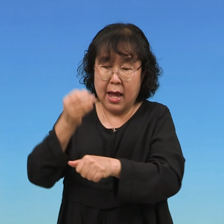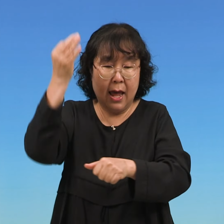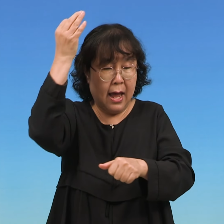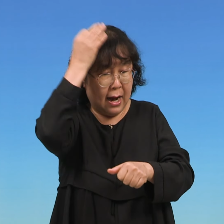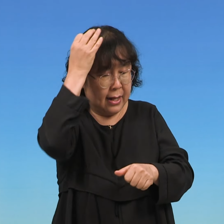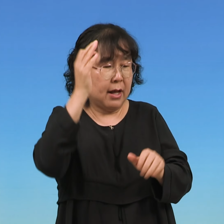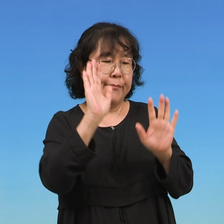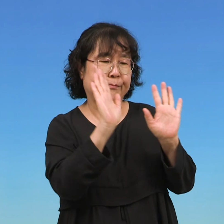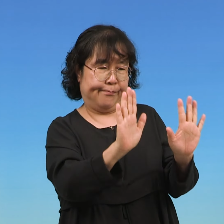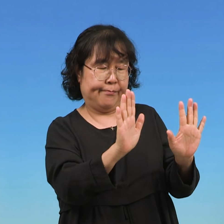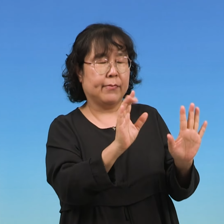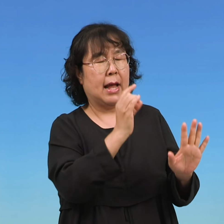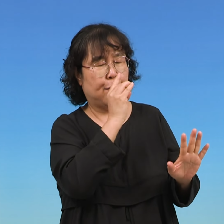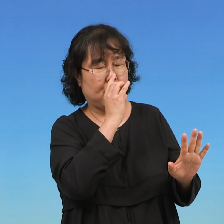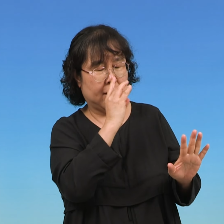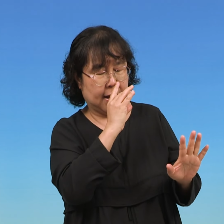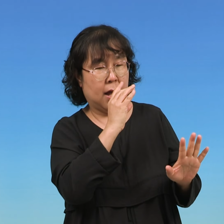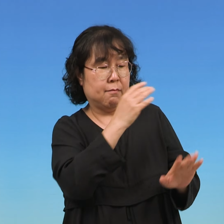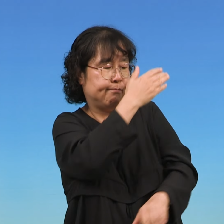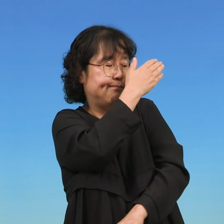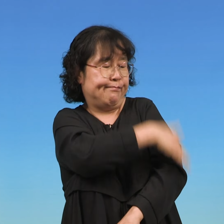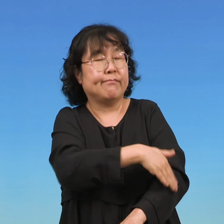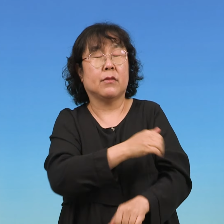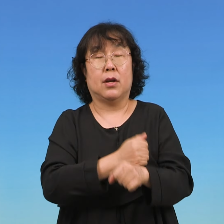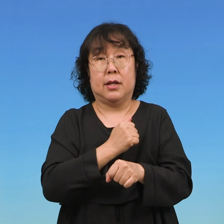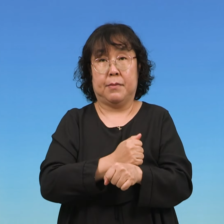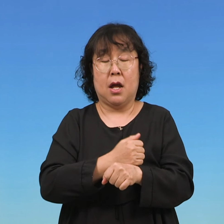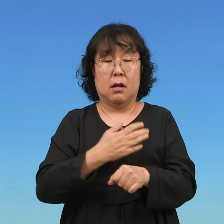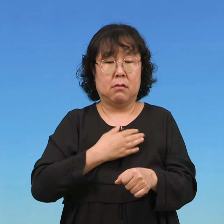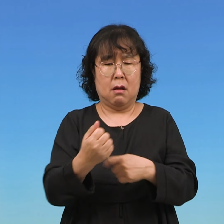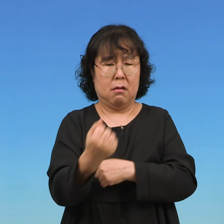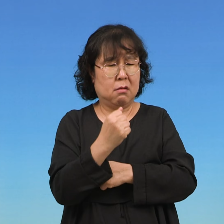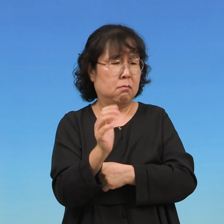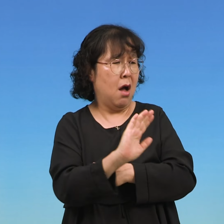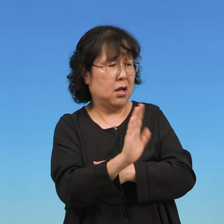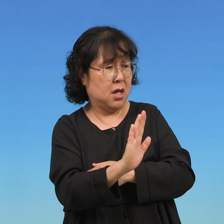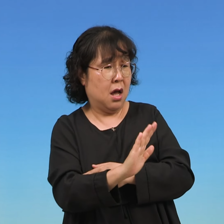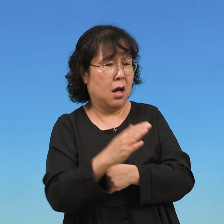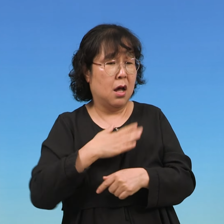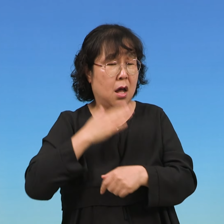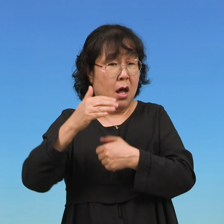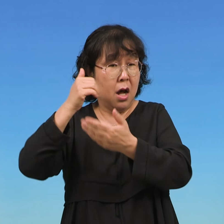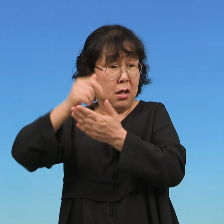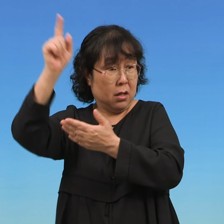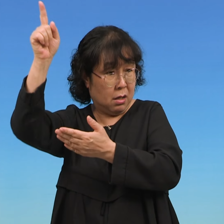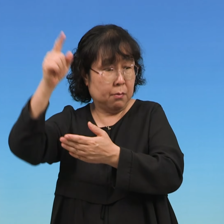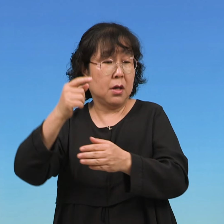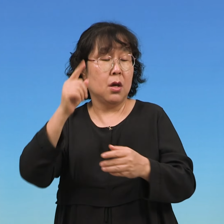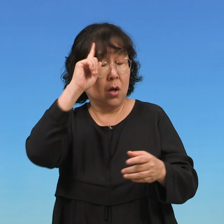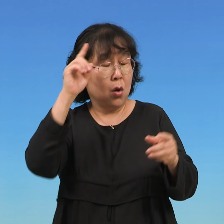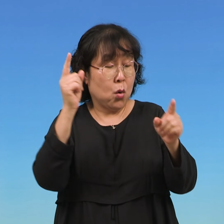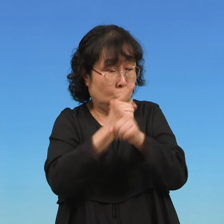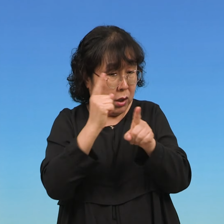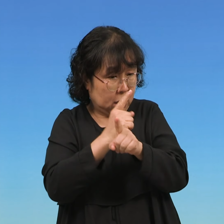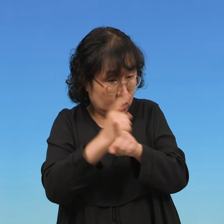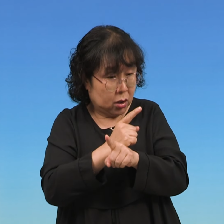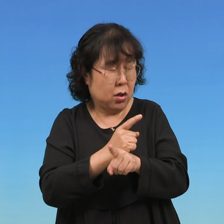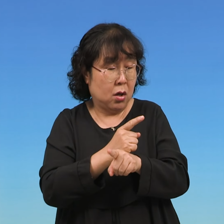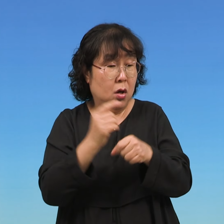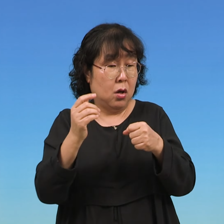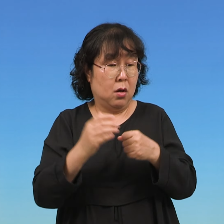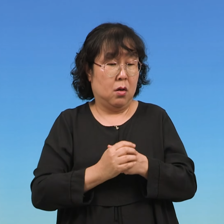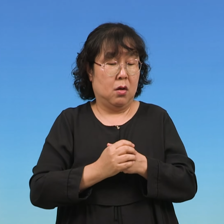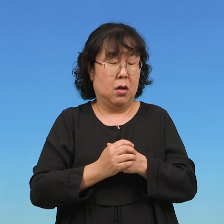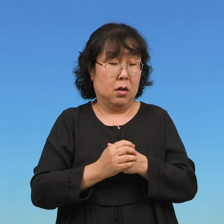복잡한 얘기 없습니다 내가 내 힘으로 고쳤나 왜 나한테 왜 이런 걸 갖고 오느냐고 사실 그다음 구절을